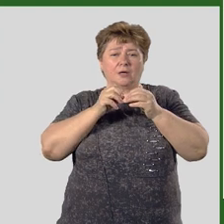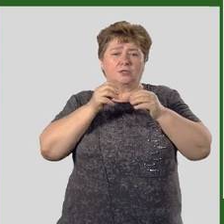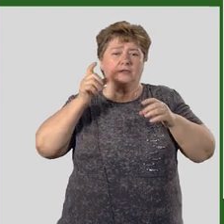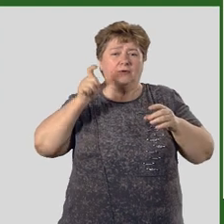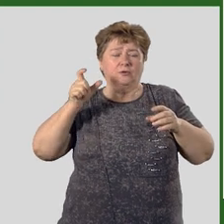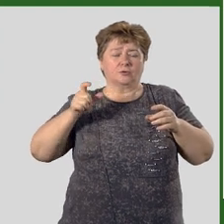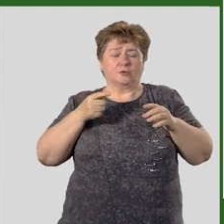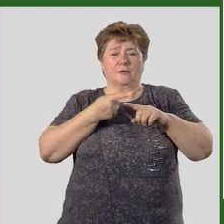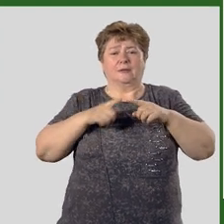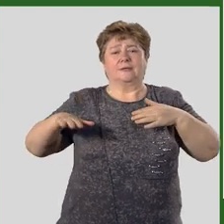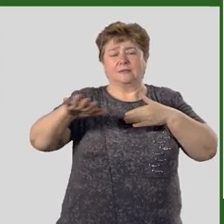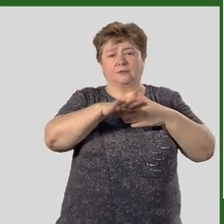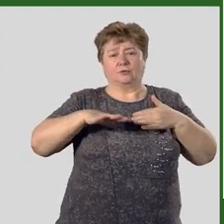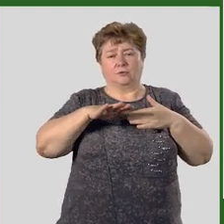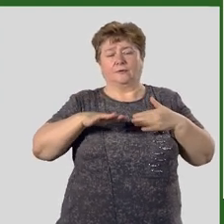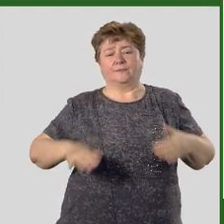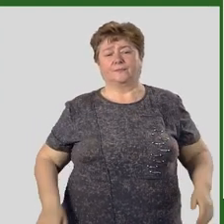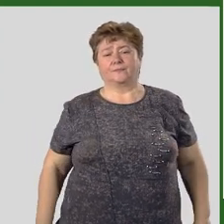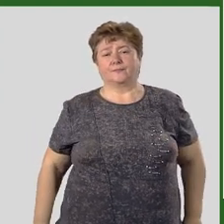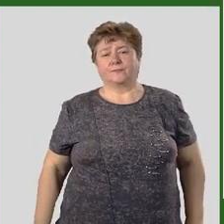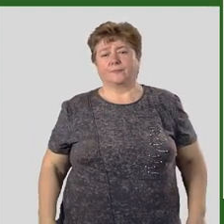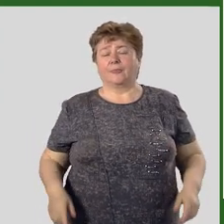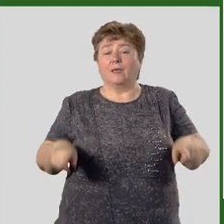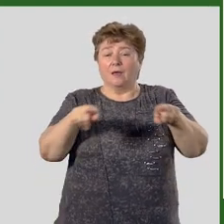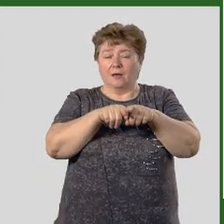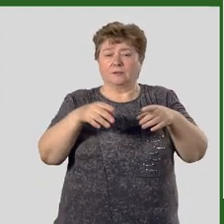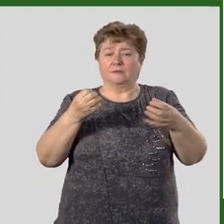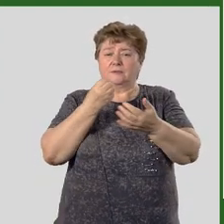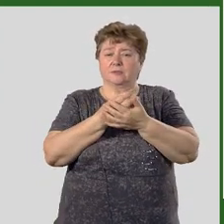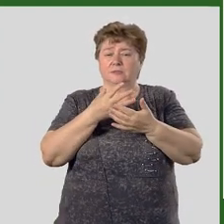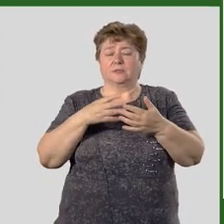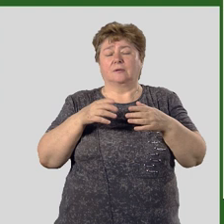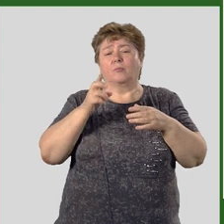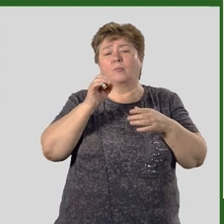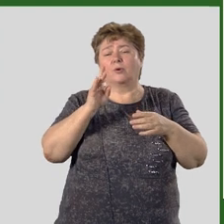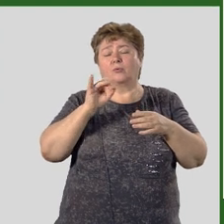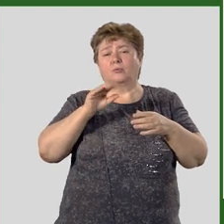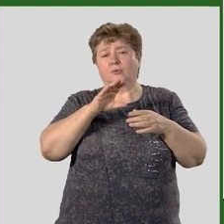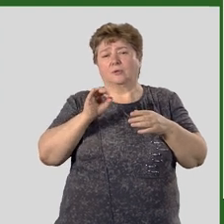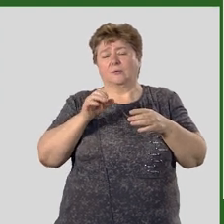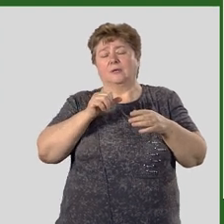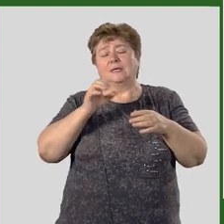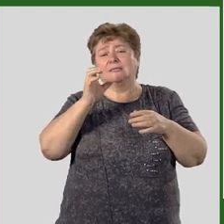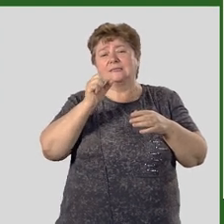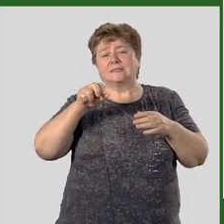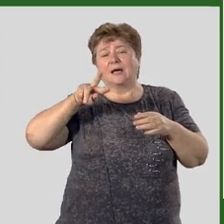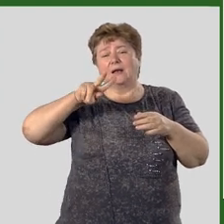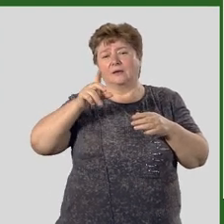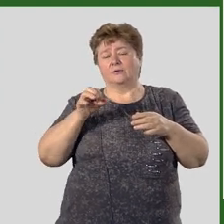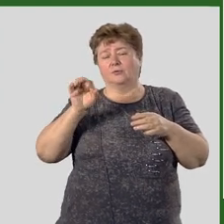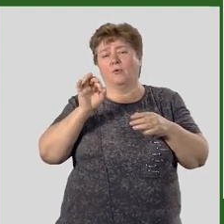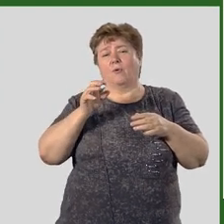населения данной территории. Также оценивается брутто и сальдо миграция.